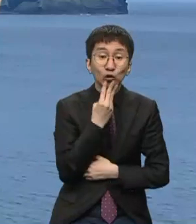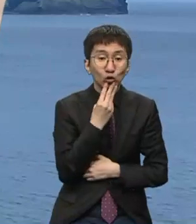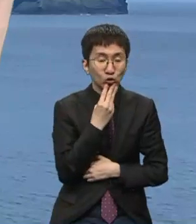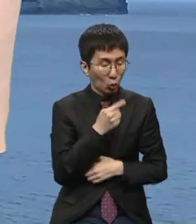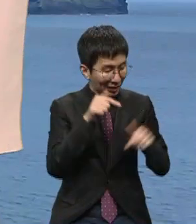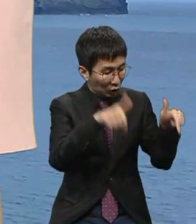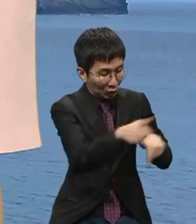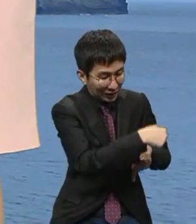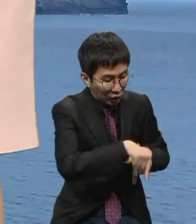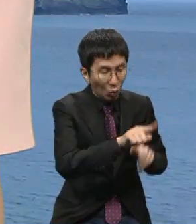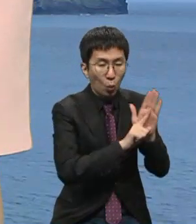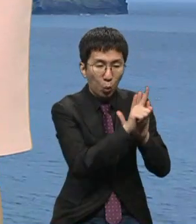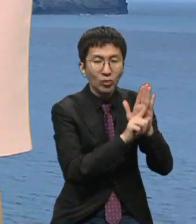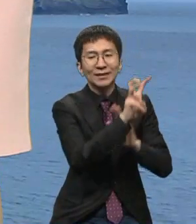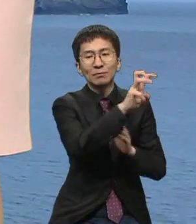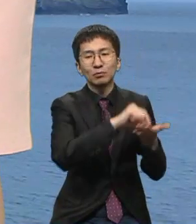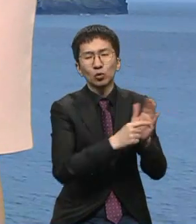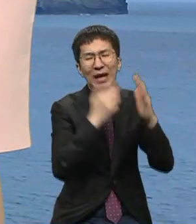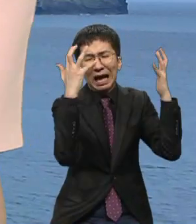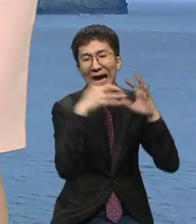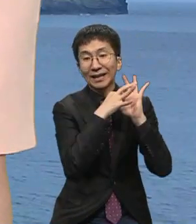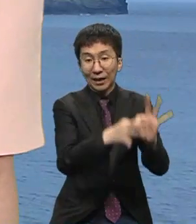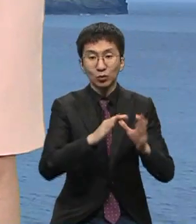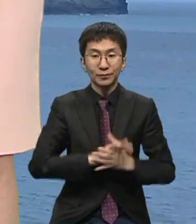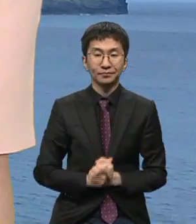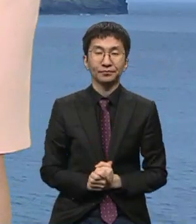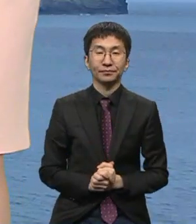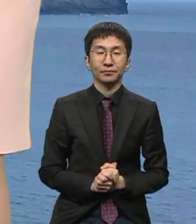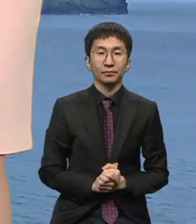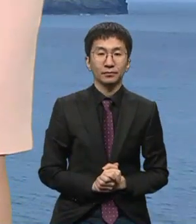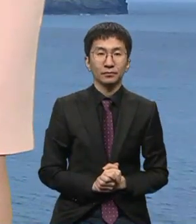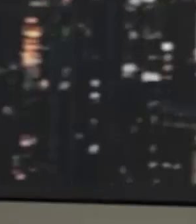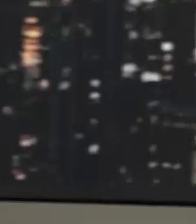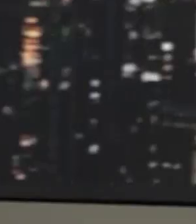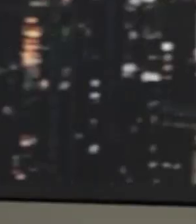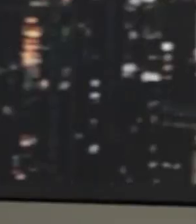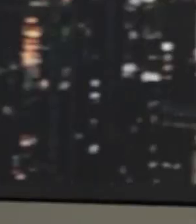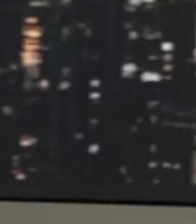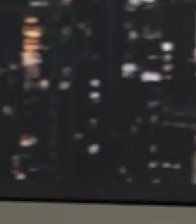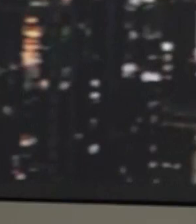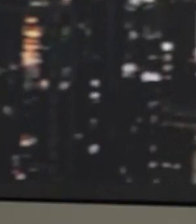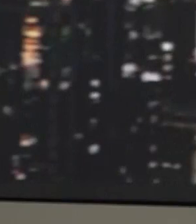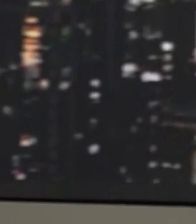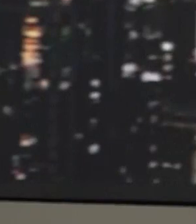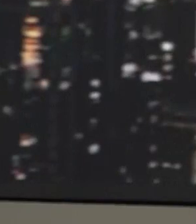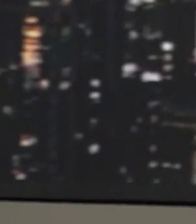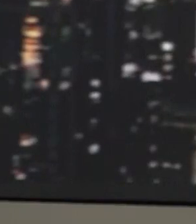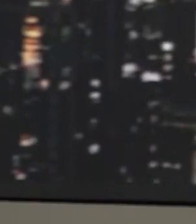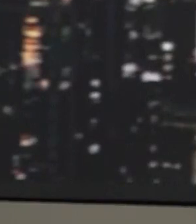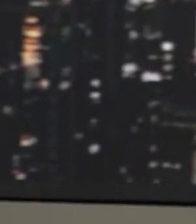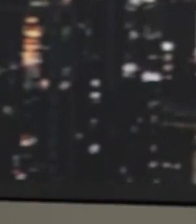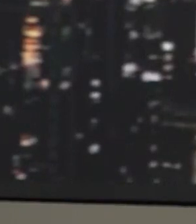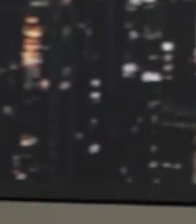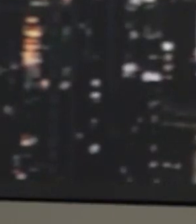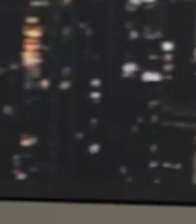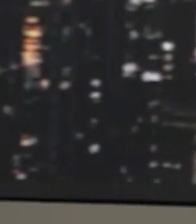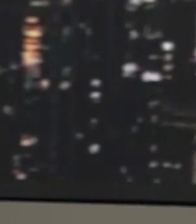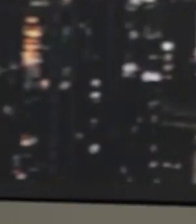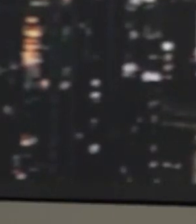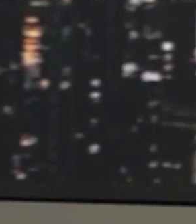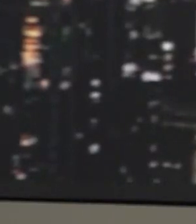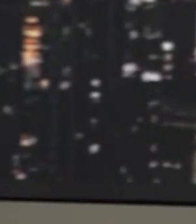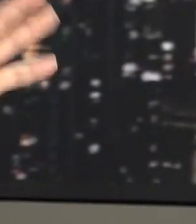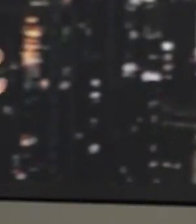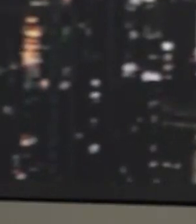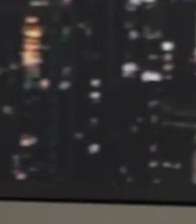지역은 30도로 웃도는 더위가 이어지겠습니다. 날씨였습니다. 네, 안녕하십니까? 김현우입니다. 더 많은 뉴스와 라이브 이벤트를